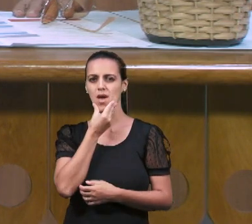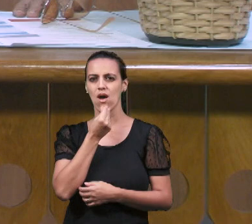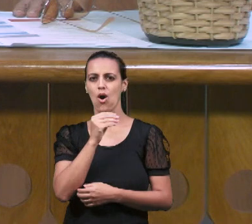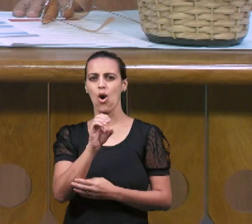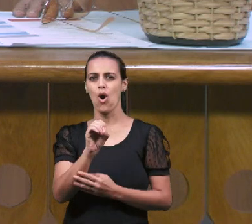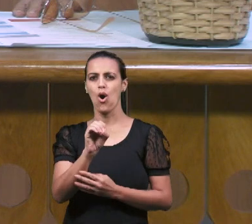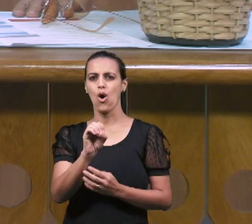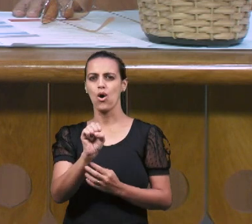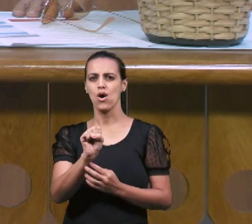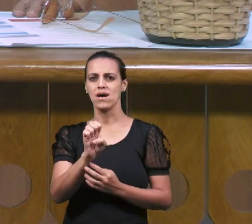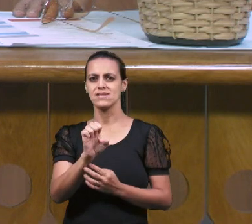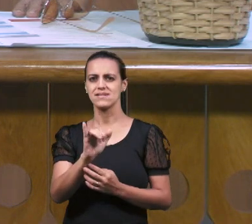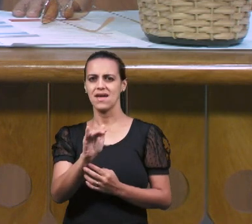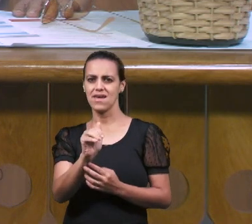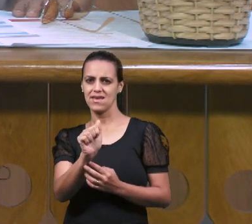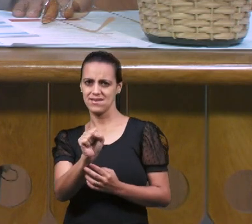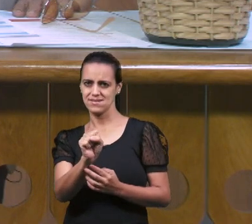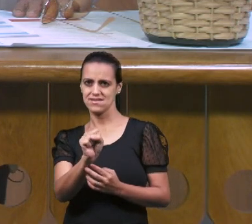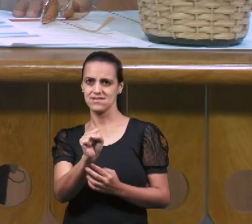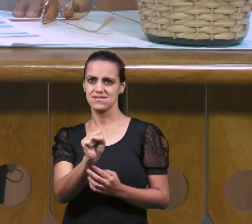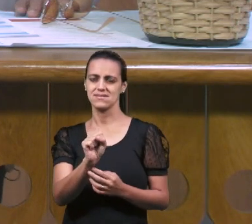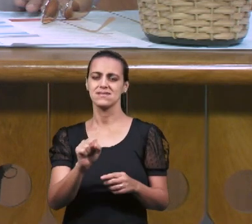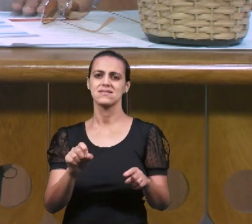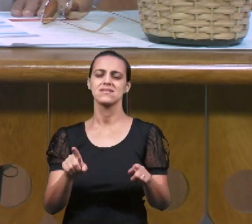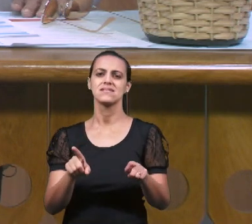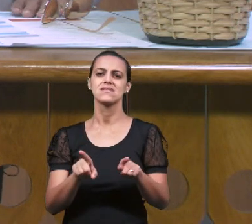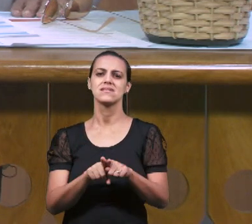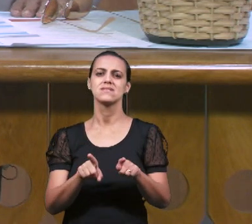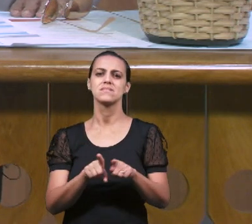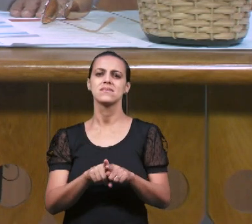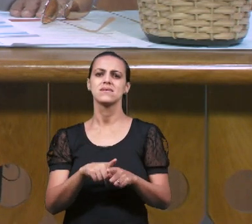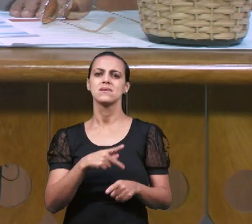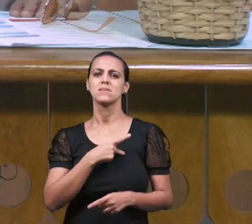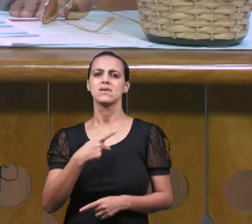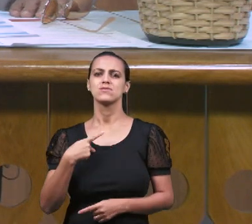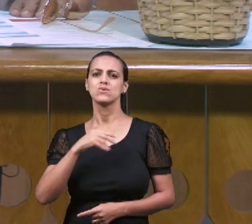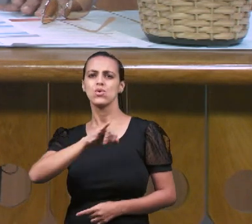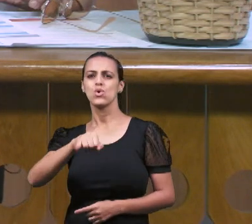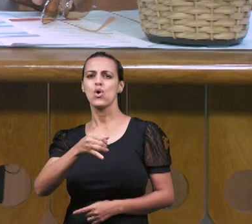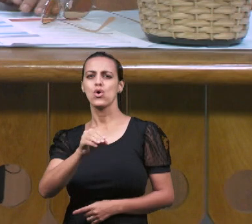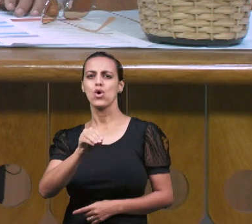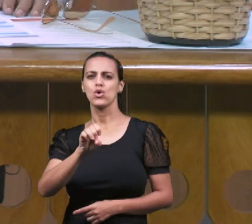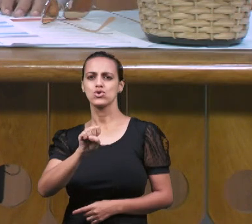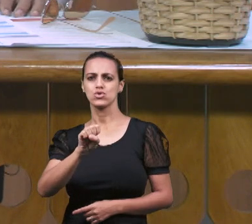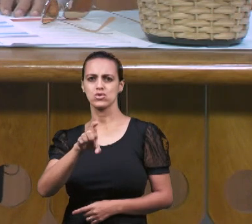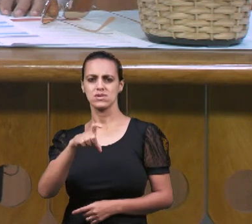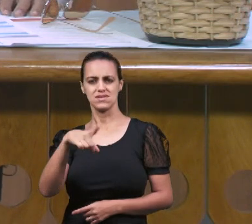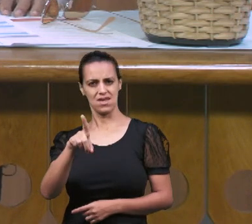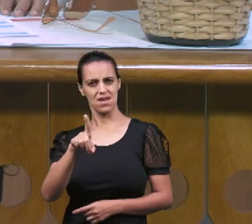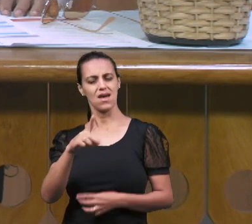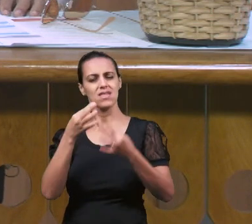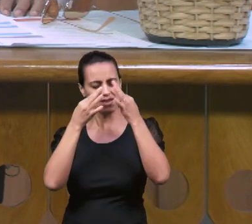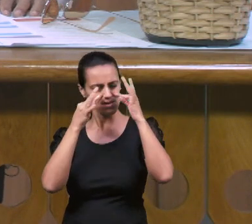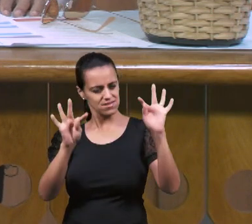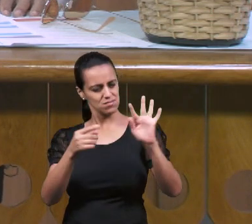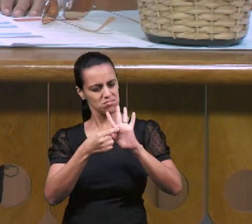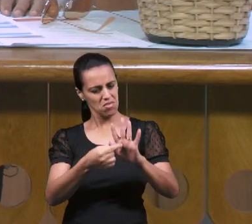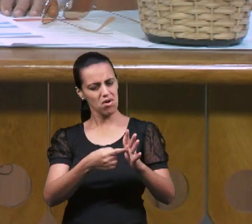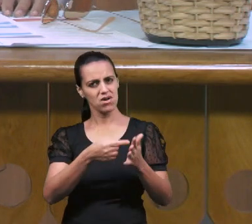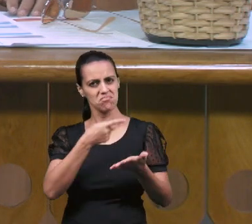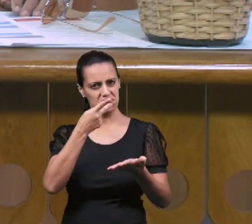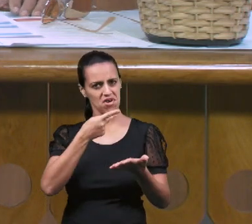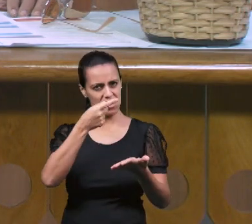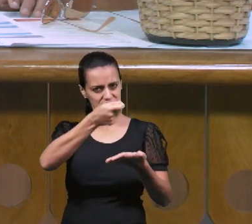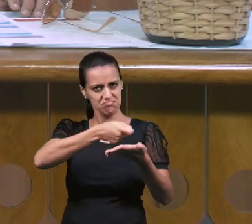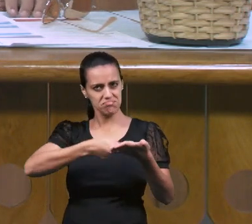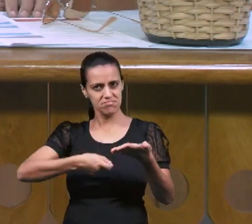donc le pasteur José Ticinario. Donc ces frères donnent leur témoignage ici, plusieurs d'autres témoignages. Le mystère